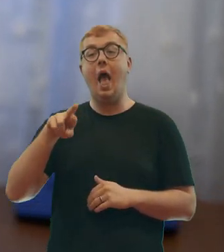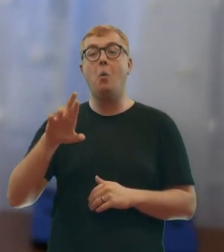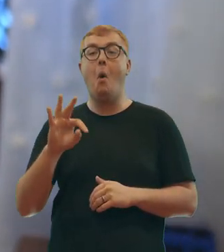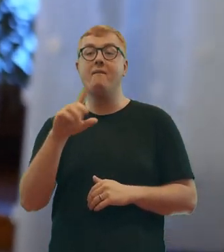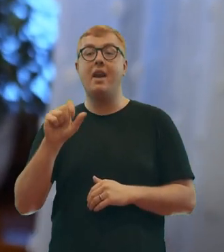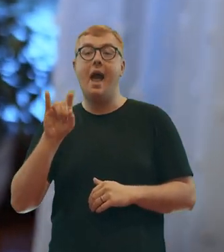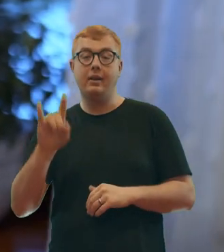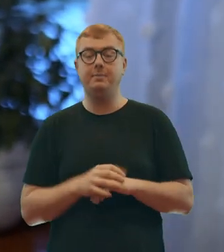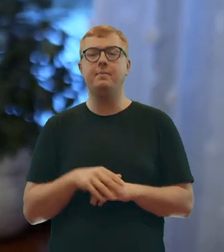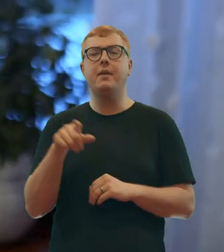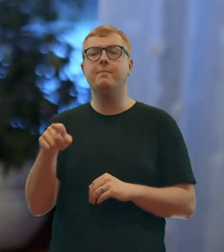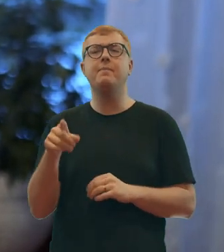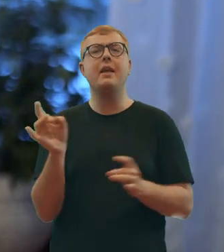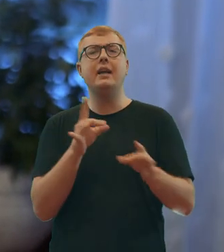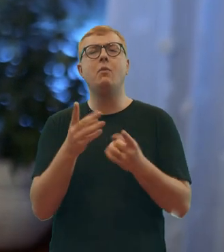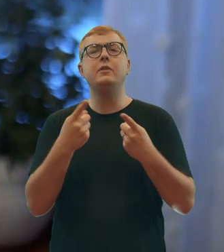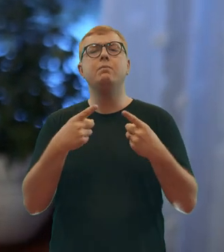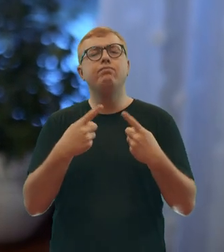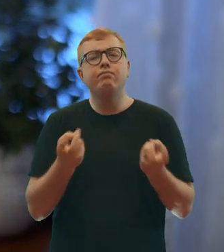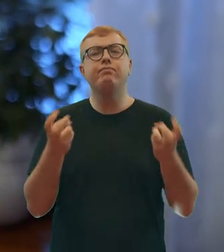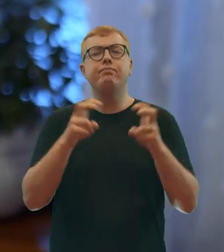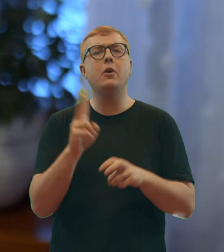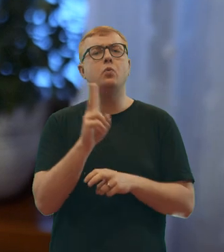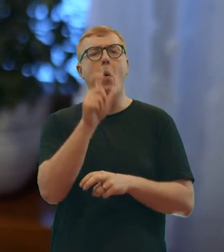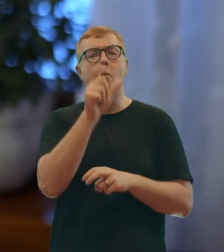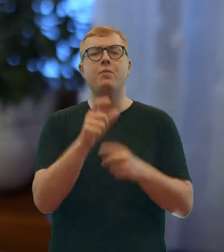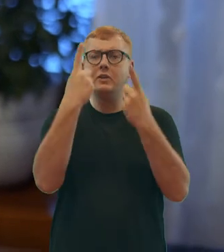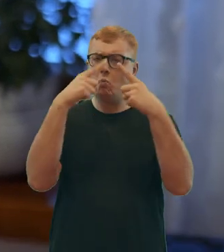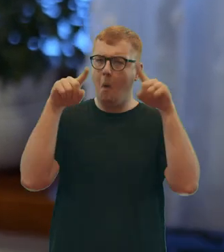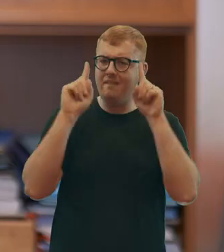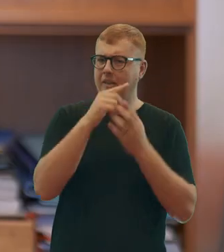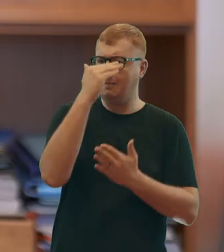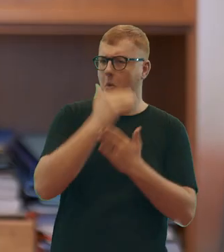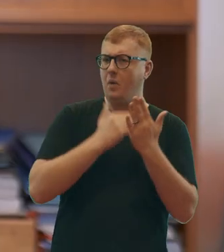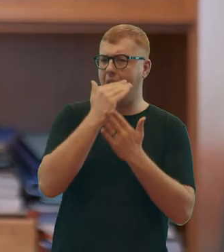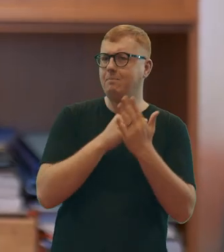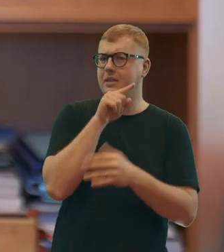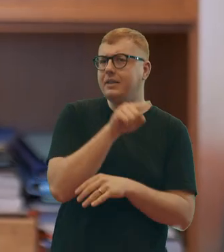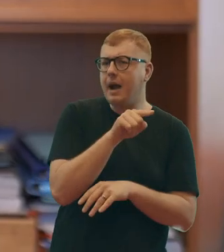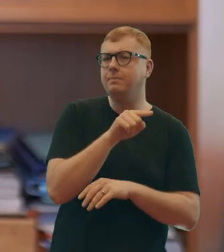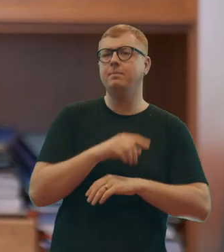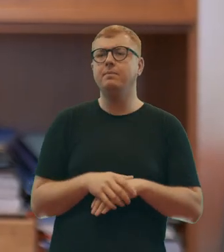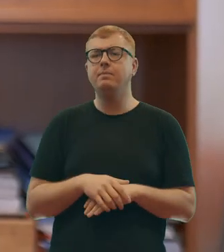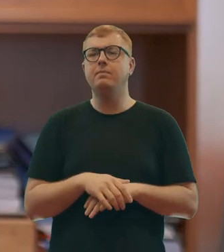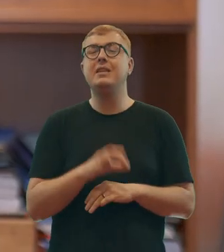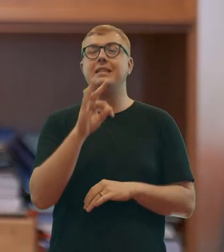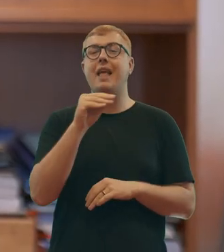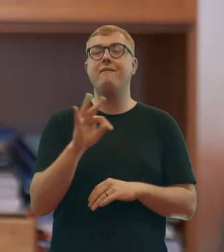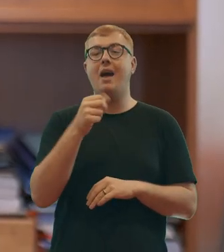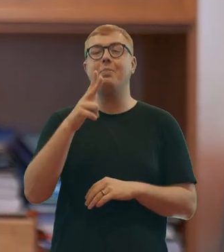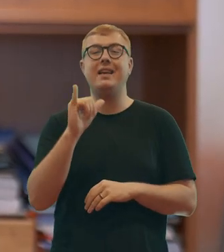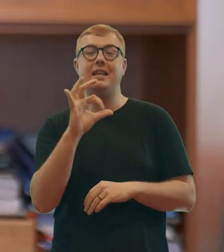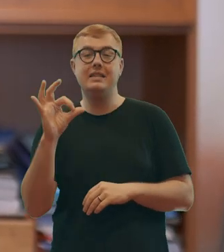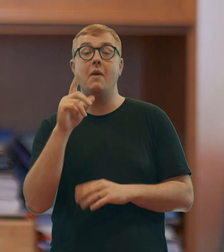to jest Euroflime. To jest gra stworzona przez słowackiego programistę